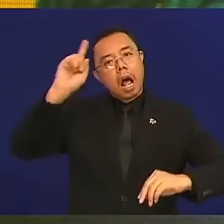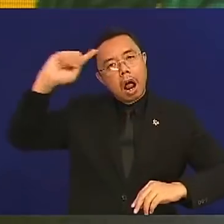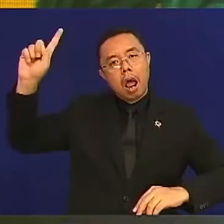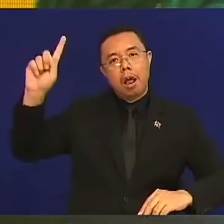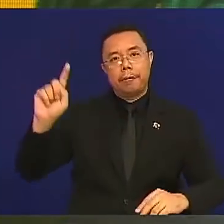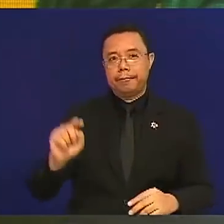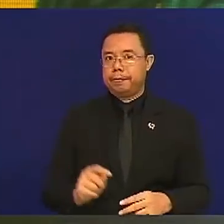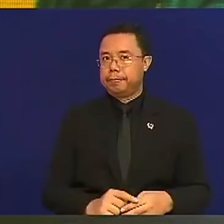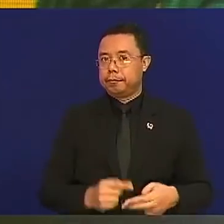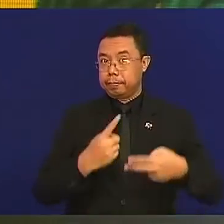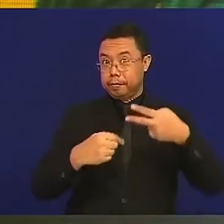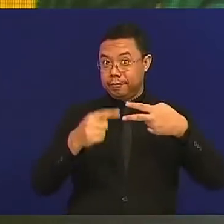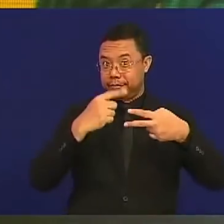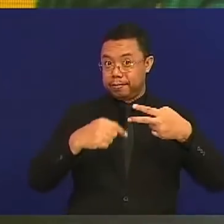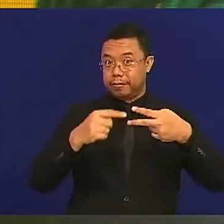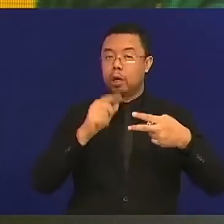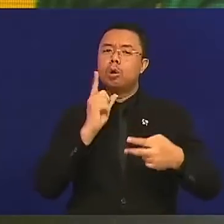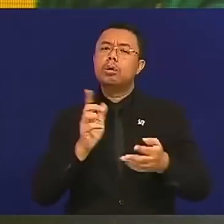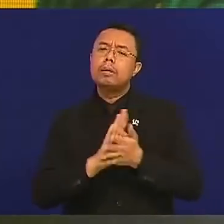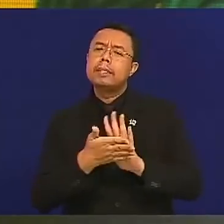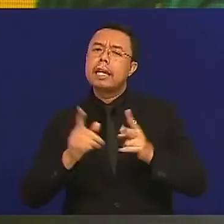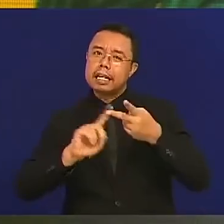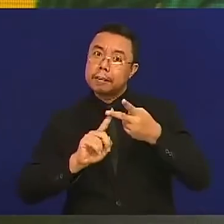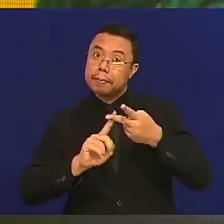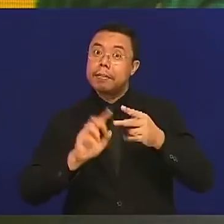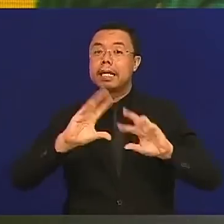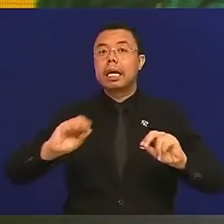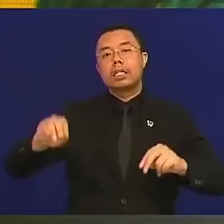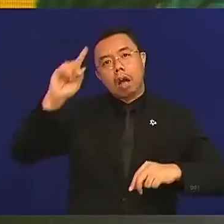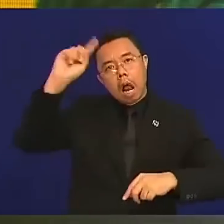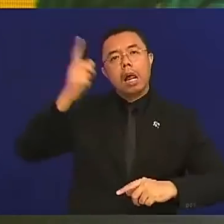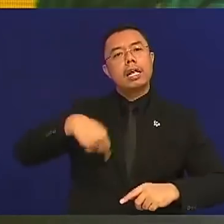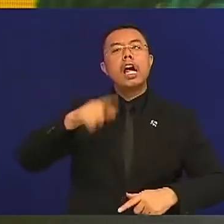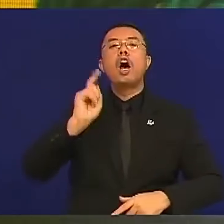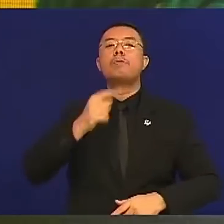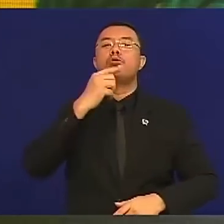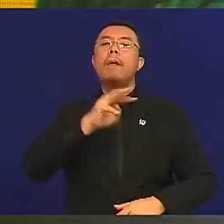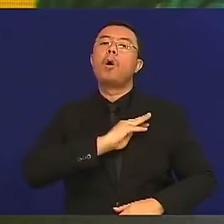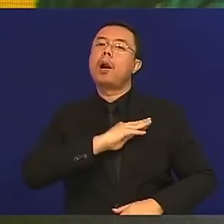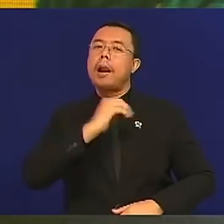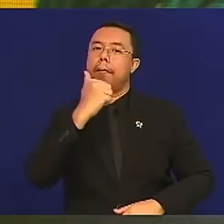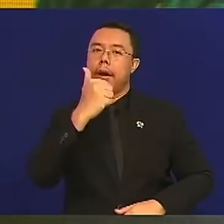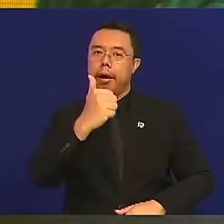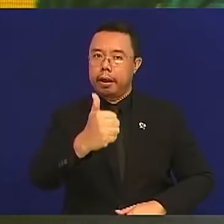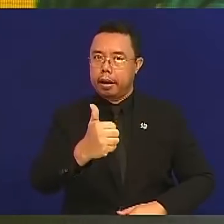Allah. Ya. Untuk menjadi kawan sekerja Allah, kita harus bermoral baik.